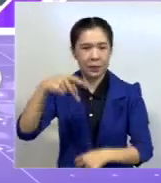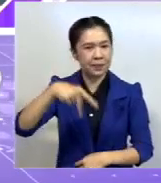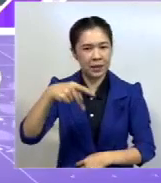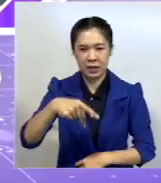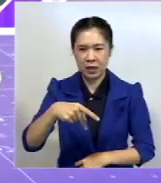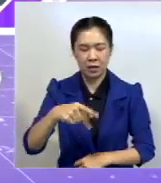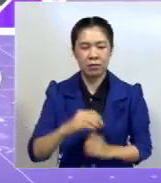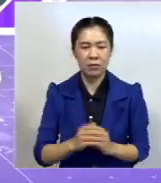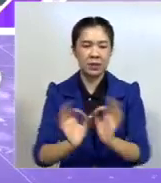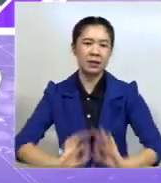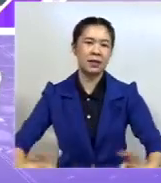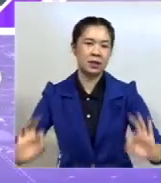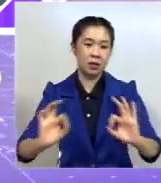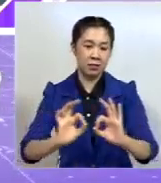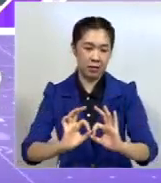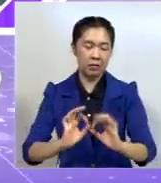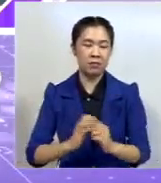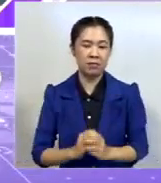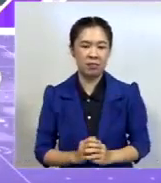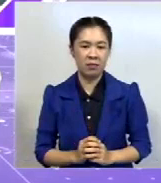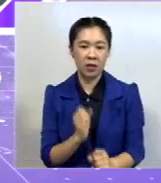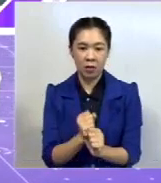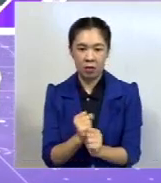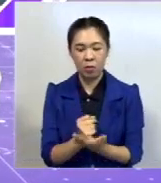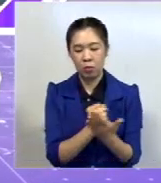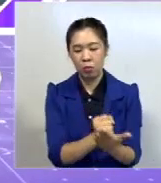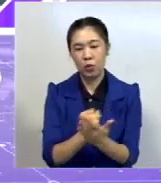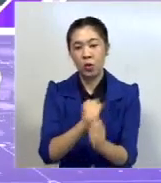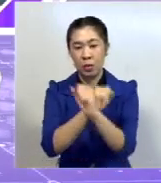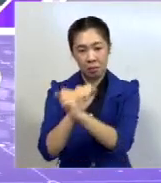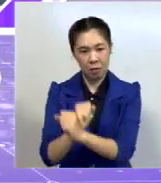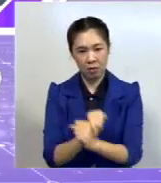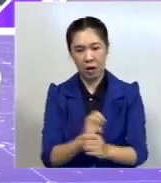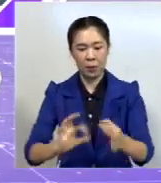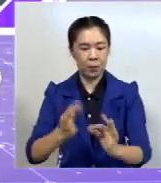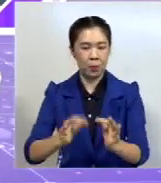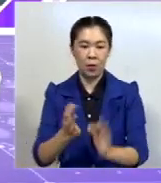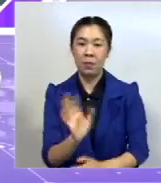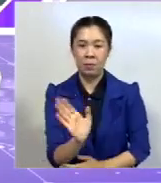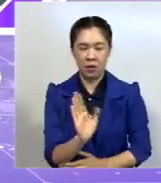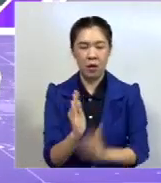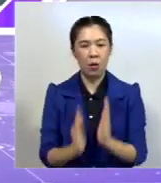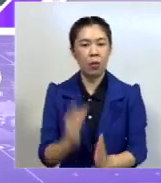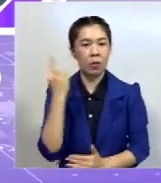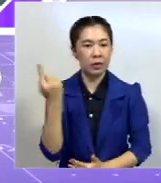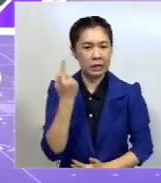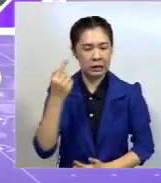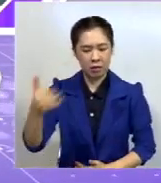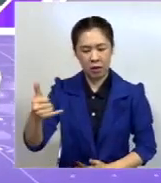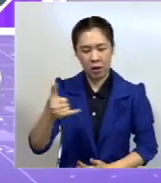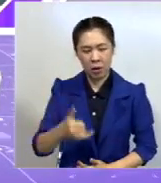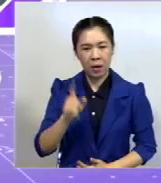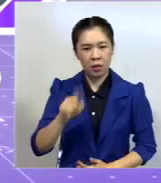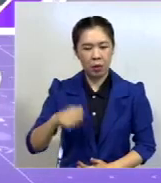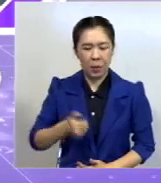ถือว่าเป็นเรื่องสำคัญว่าทำยังไงต้องช่วยกันป้องกันไม่ให้เกิดขึ้นสำหรับนักท่องเที่ยวที่เข้าไปในพื้นที่เองเนี่ยหลายท่านก็บอกว่าจำเป็นต้องพกไฟ